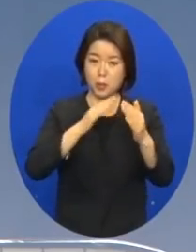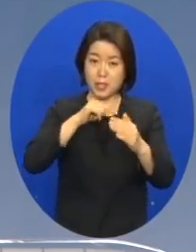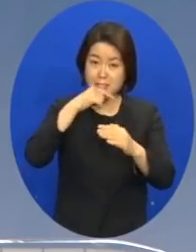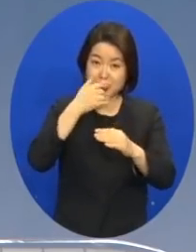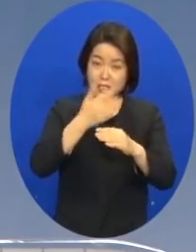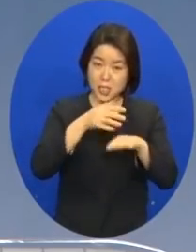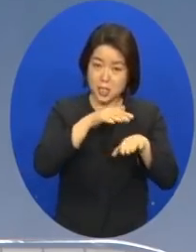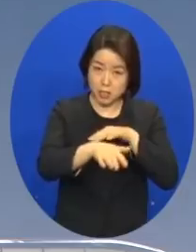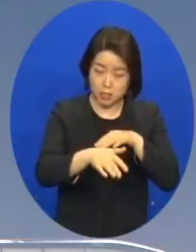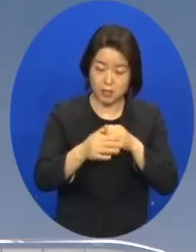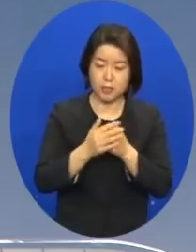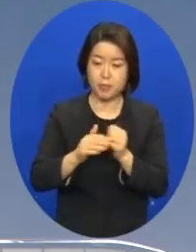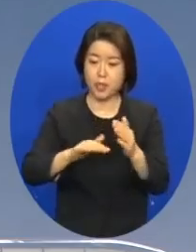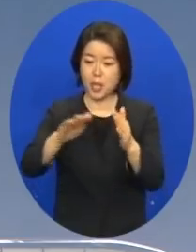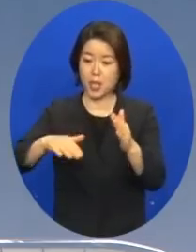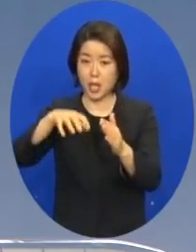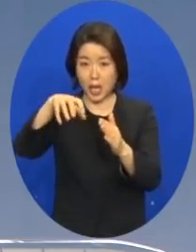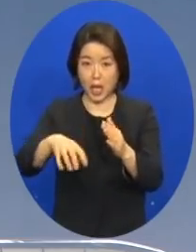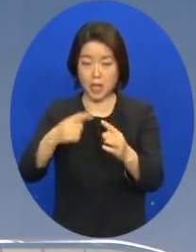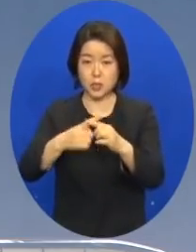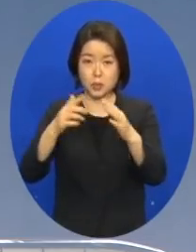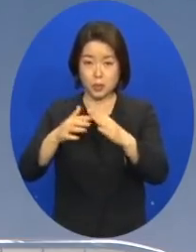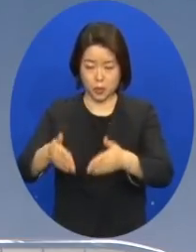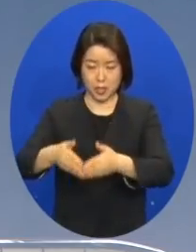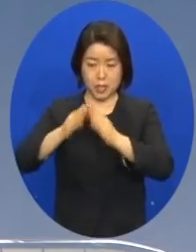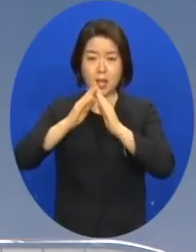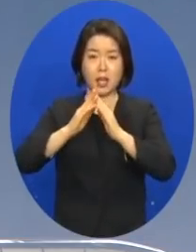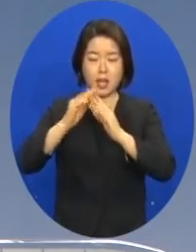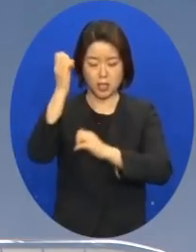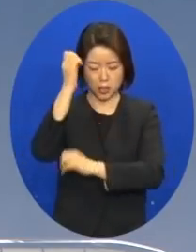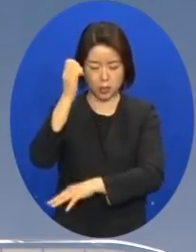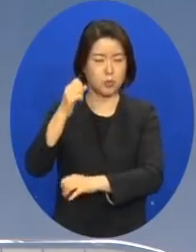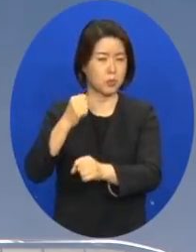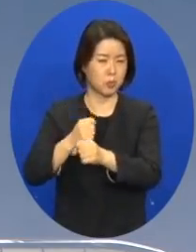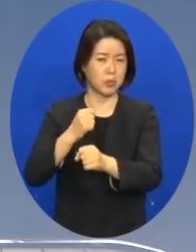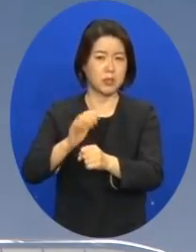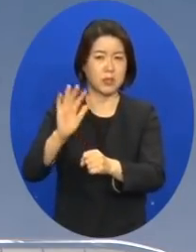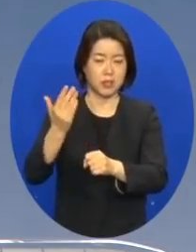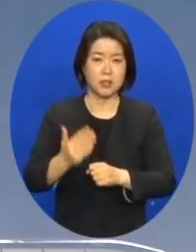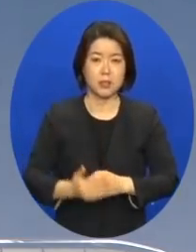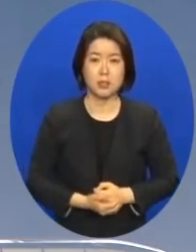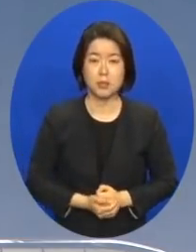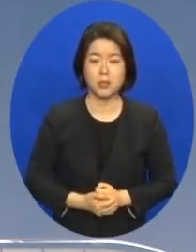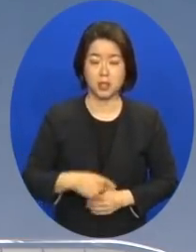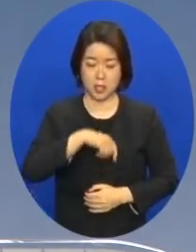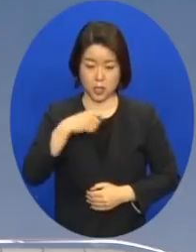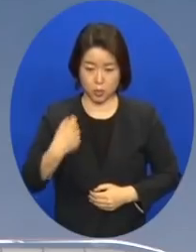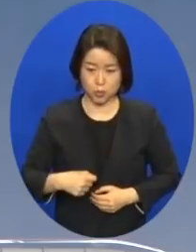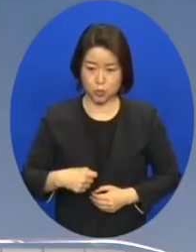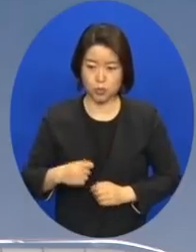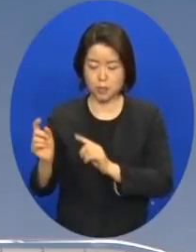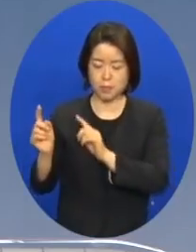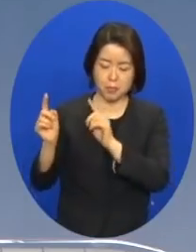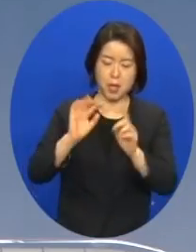핍박을 이겨낸 중국 가정교회가 세워지는 기초가 마련이 된 겁니다. 중국이 산